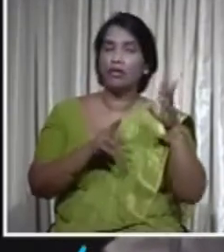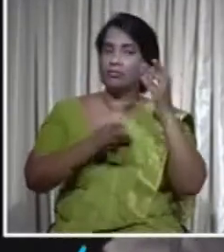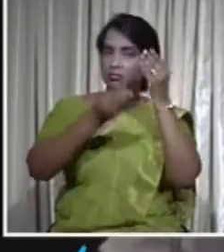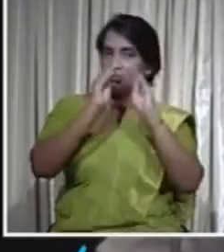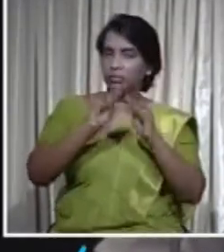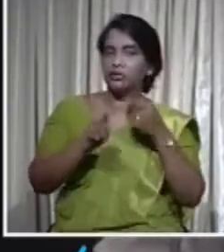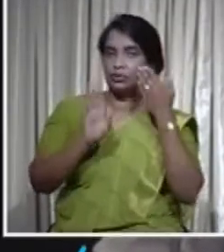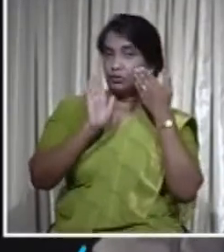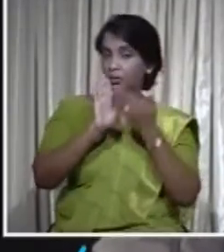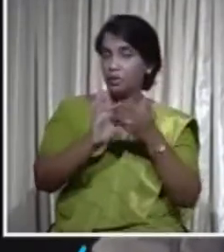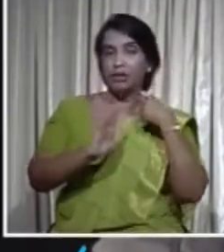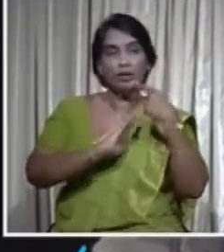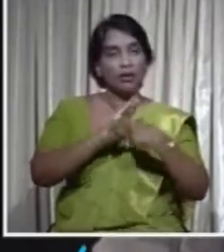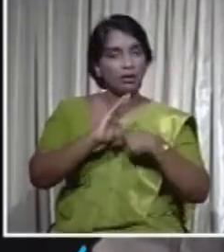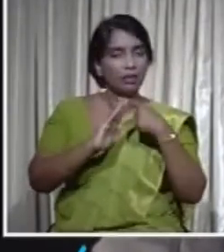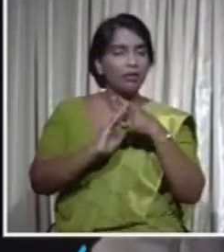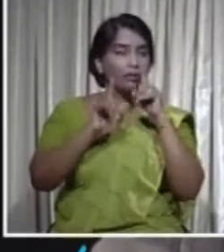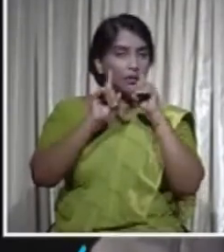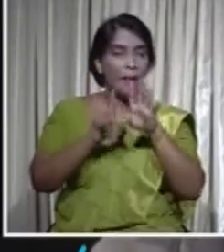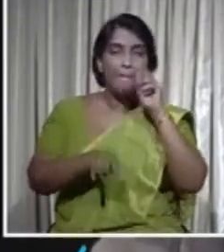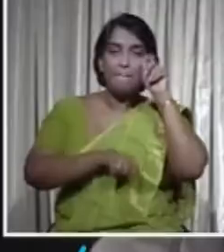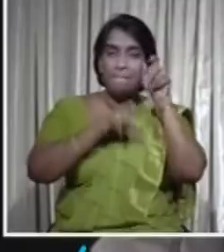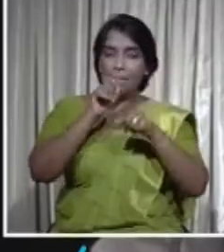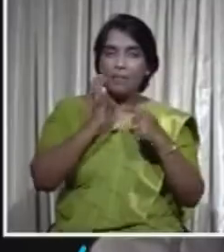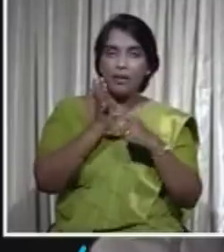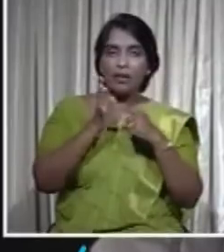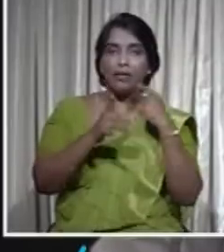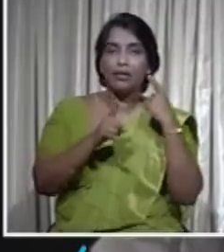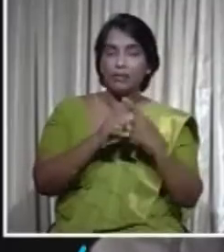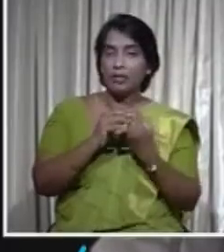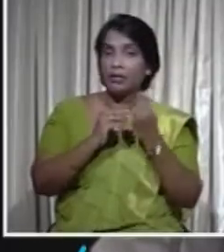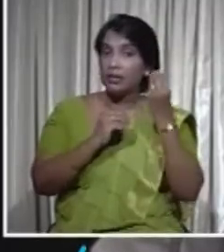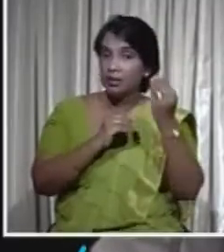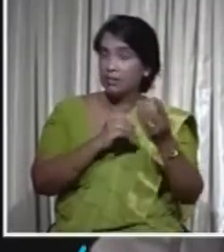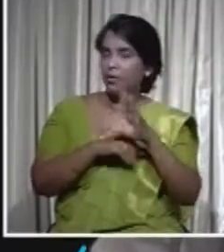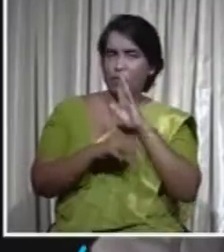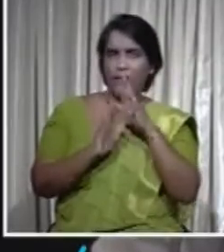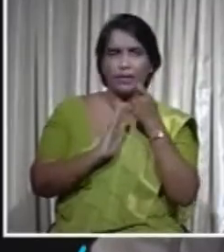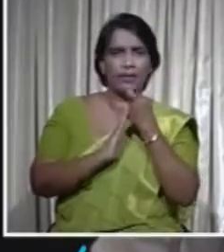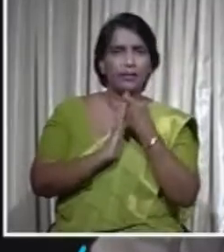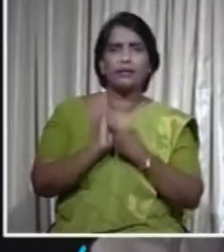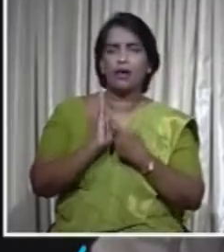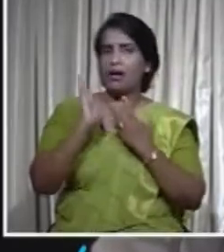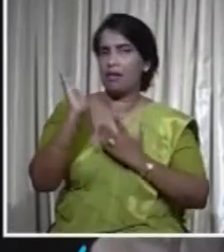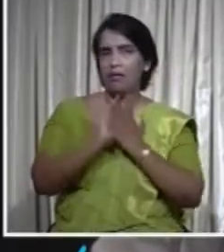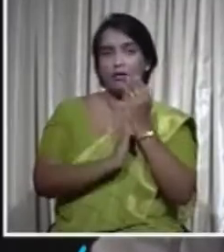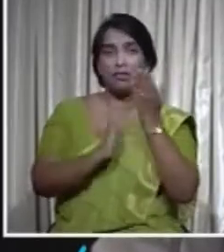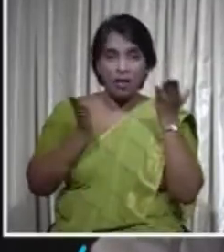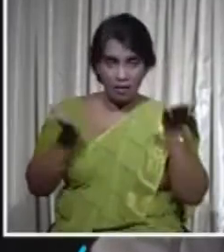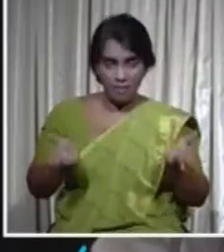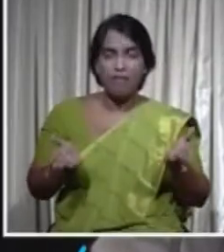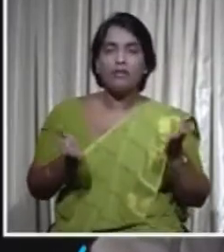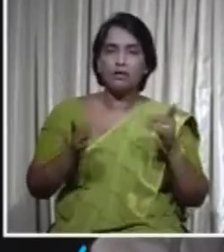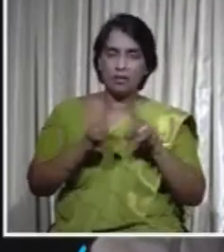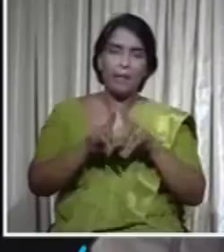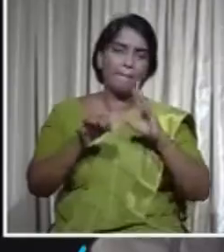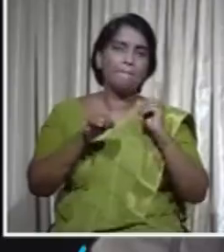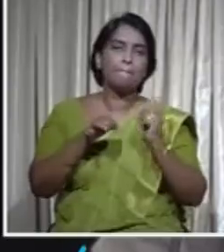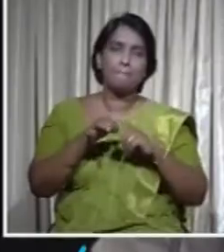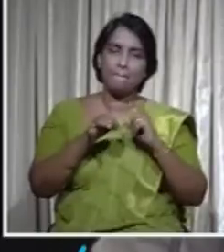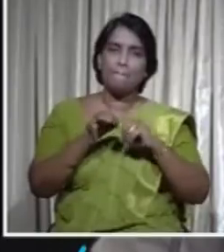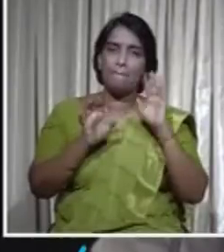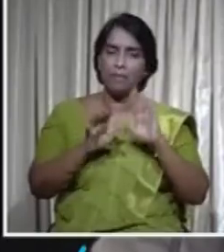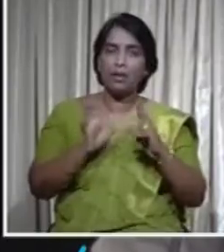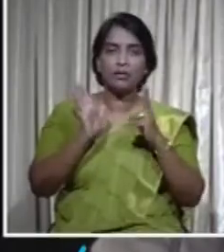சுட்டிக்காட்டியுள்ளார். 2022 ஆண்டிற்கான பாதீடு தொடர்பில் இரண்டாம் வாசிப்பின் 5 நாள் விவாதம் இன்று நாடாளுமன்றத்தில்